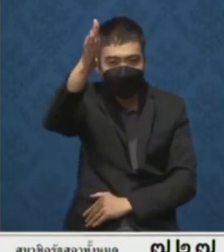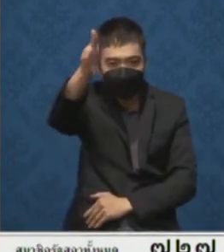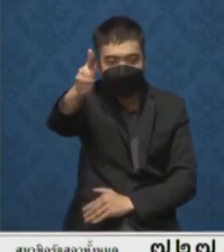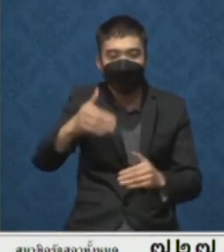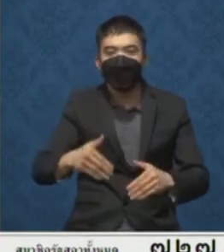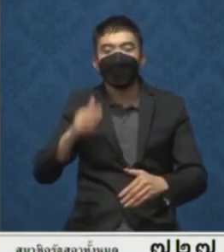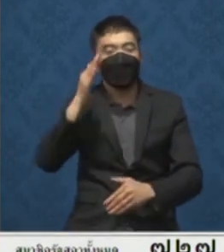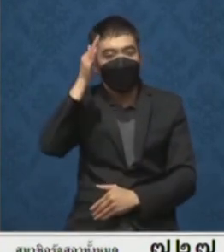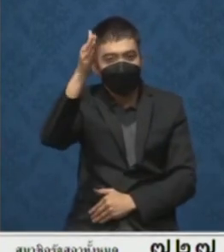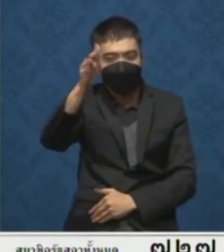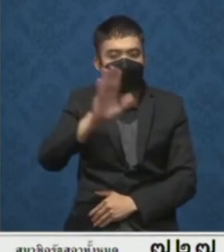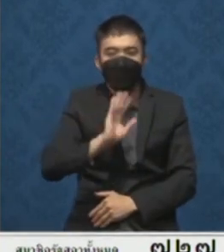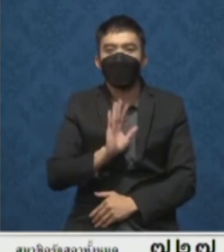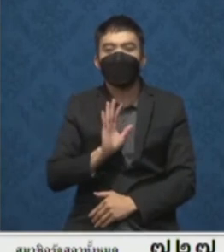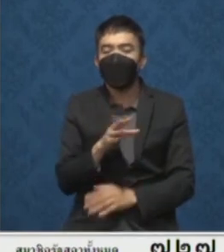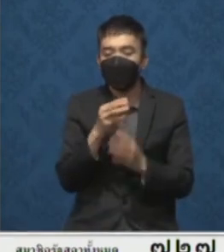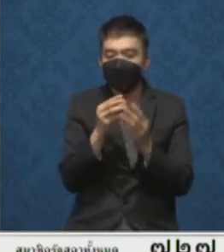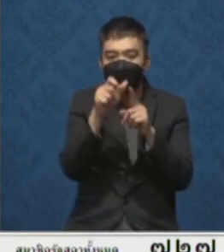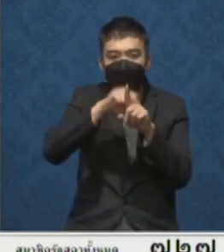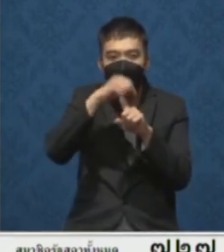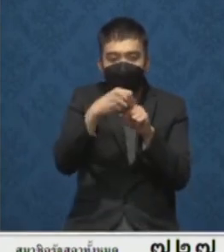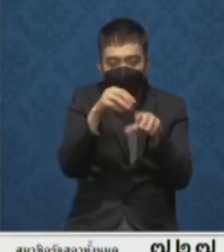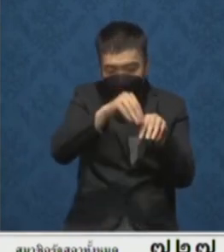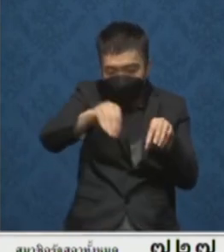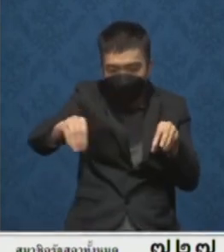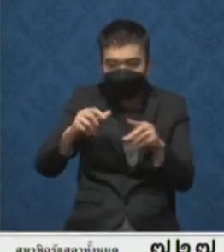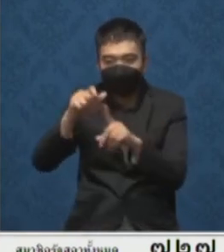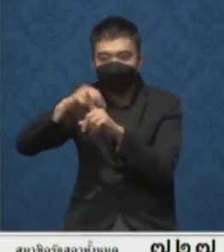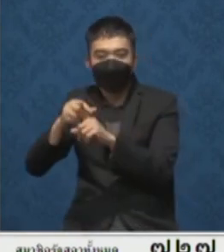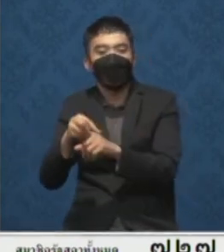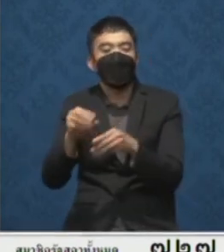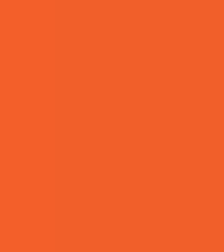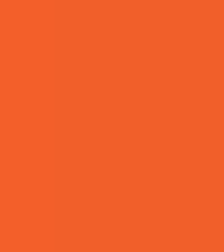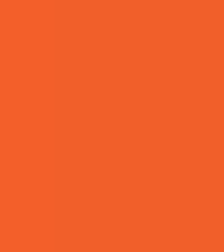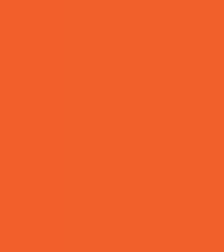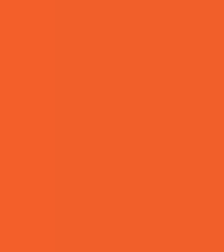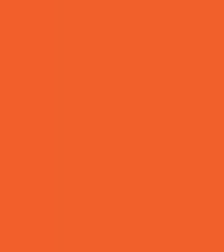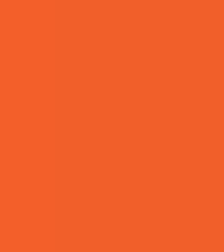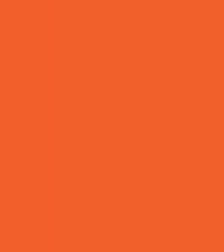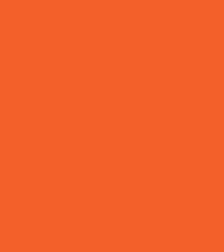จำเป็นจะต้องมีการปลูกสวนกล้วยเพื่อมาแจกกล้วยกันในสภาขอบคุณค่ะ